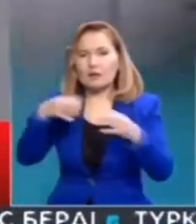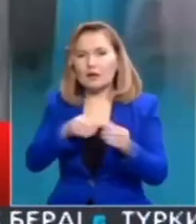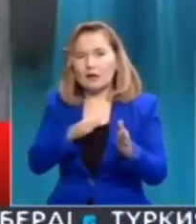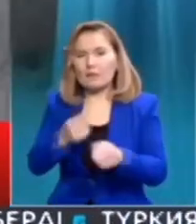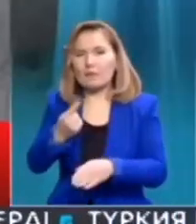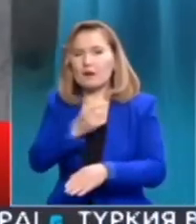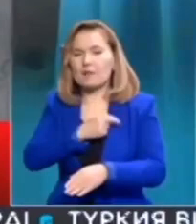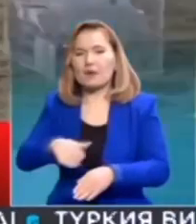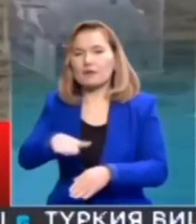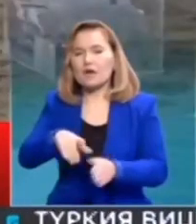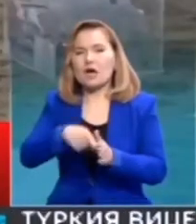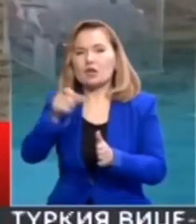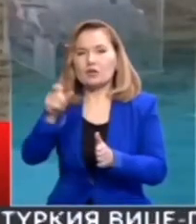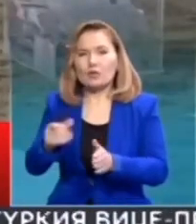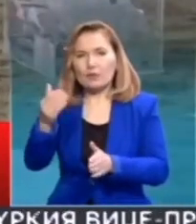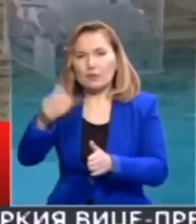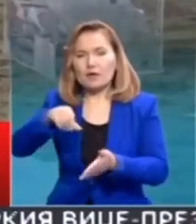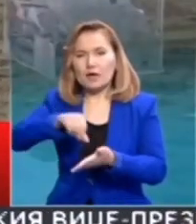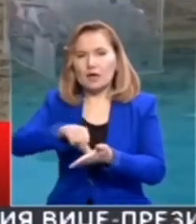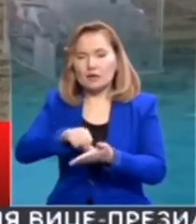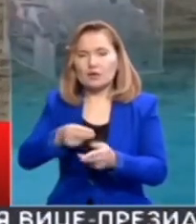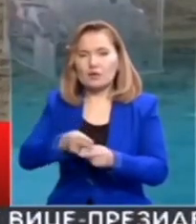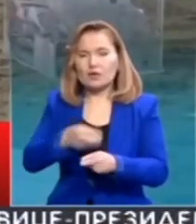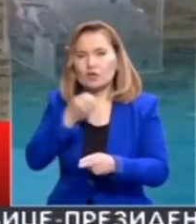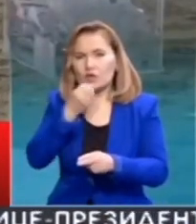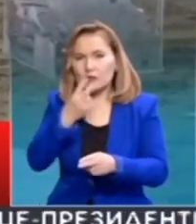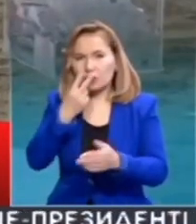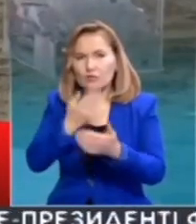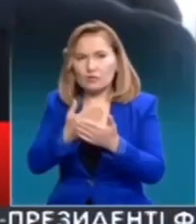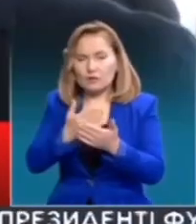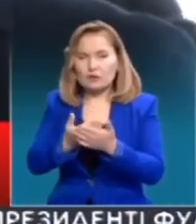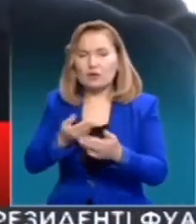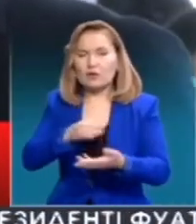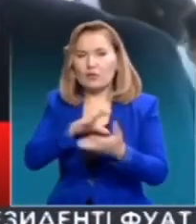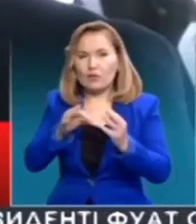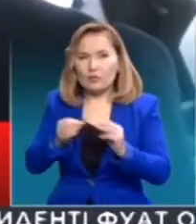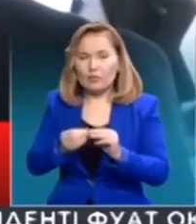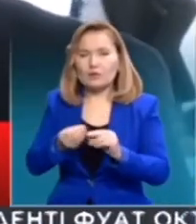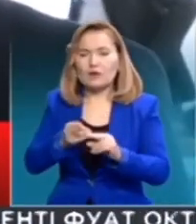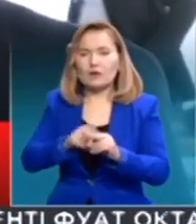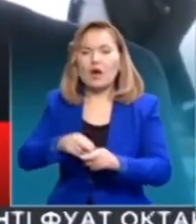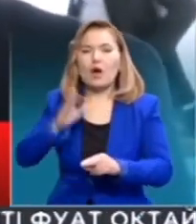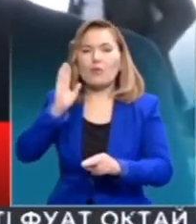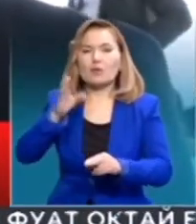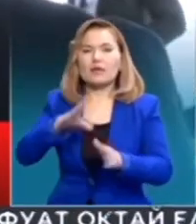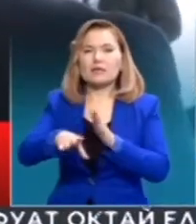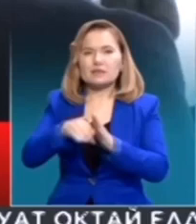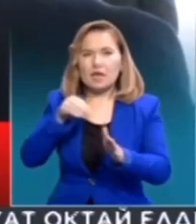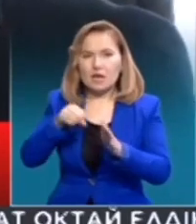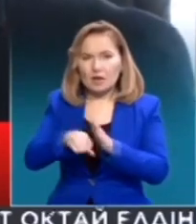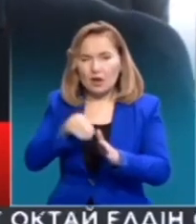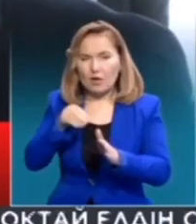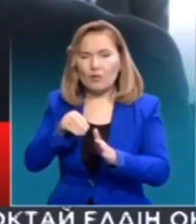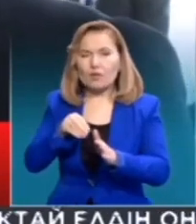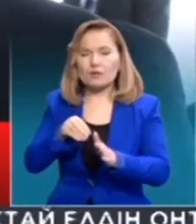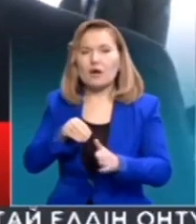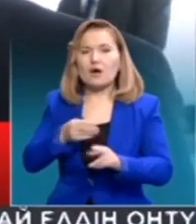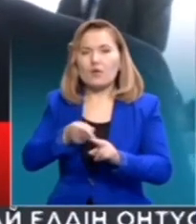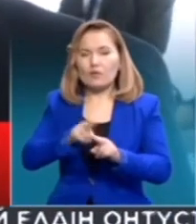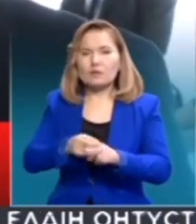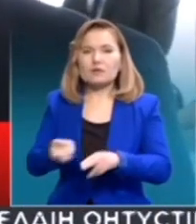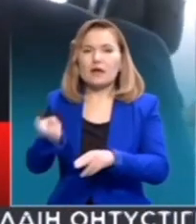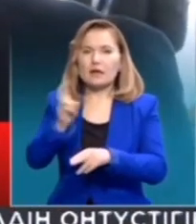мандатты депутаттардың сайлауға түсуі, бұның өзі жақсы көрсеткіш деп ойлаймыз. Сондықтан мына болатын сайлауға келіп